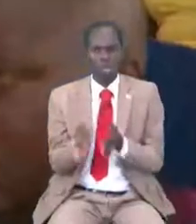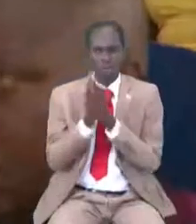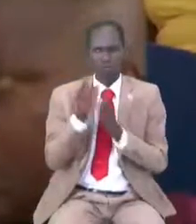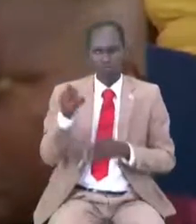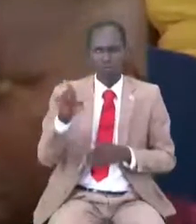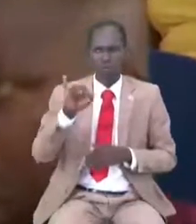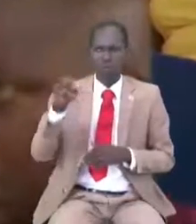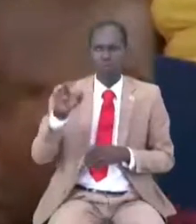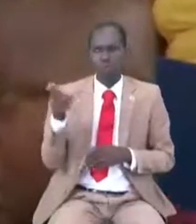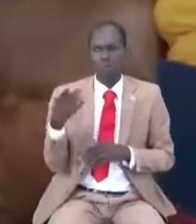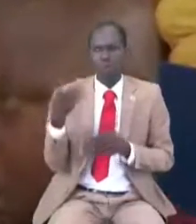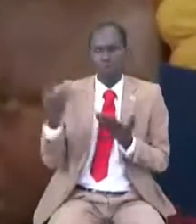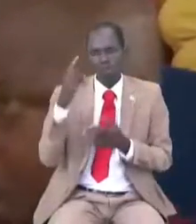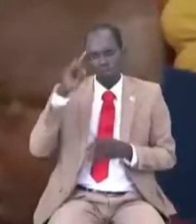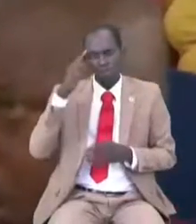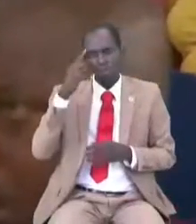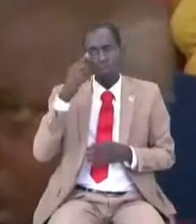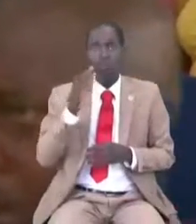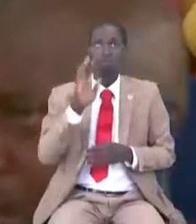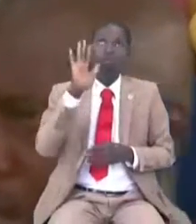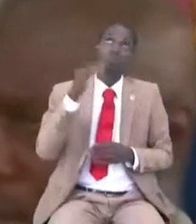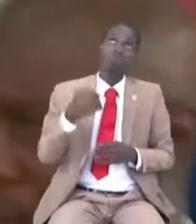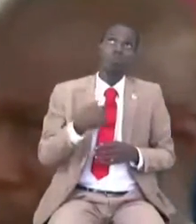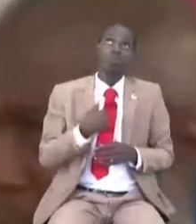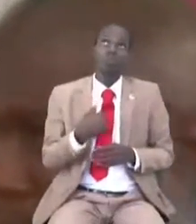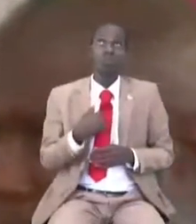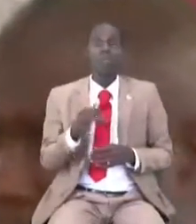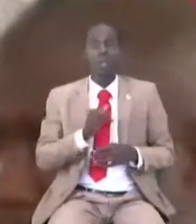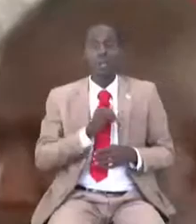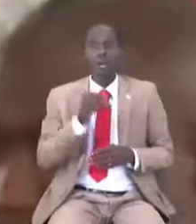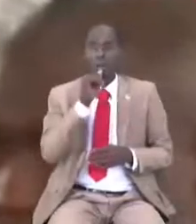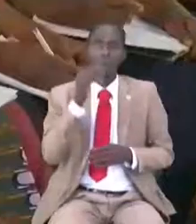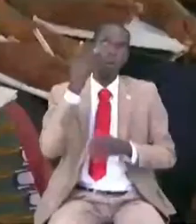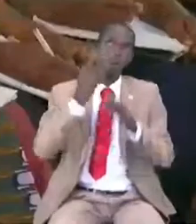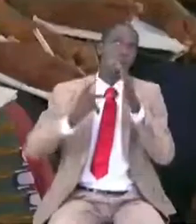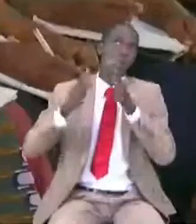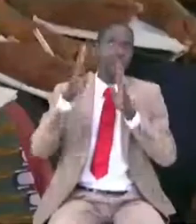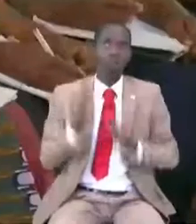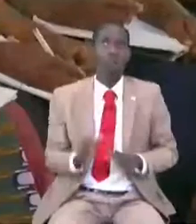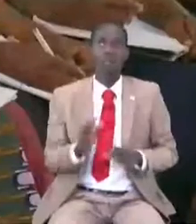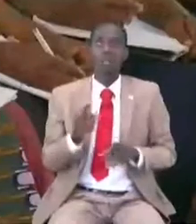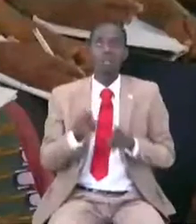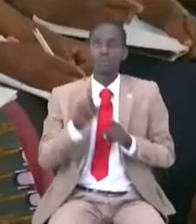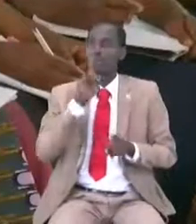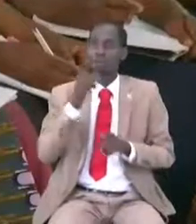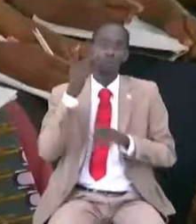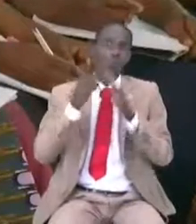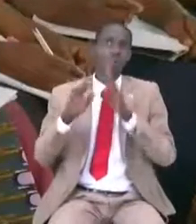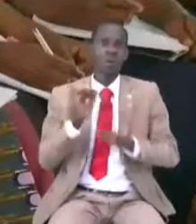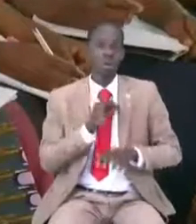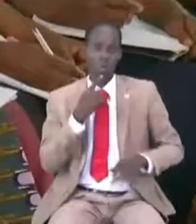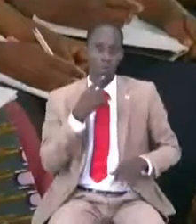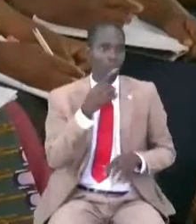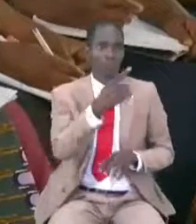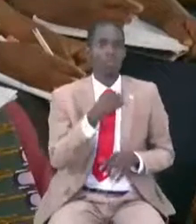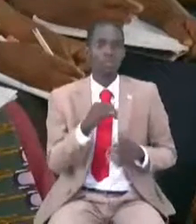je leur ai dit qu'encore 40 jours. Que moins de 6 mois, moins de 6 semaines que